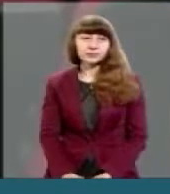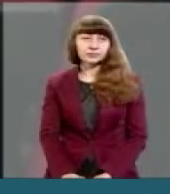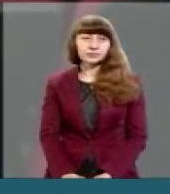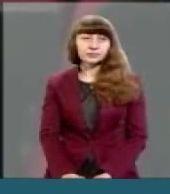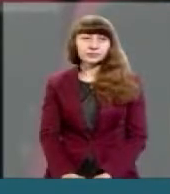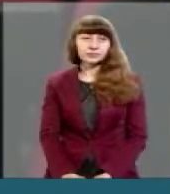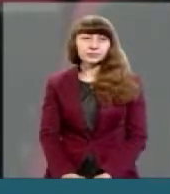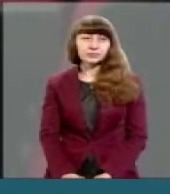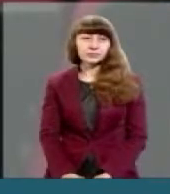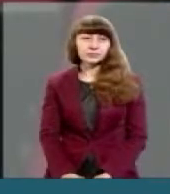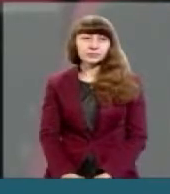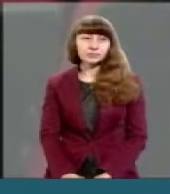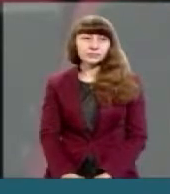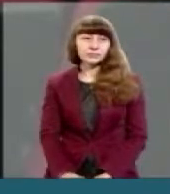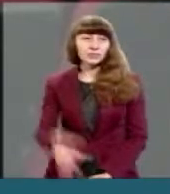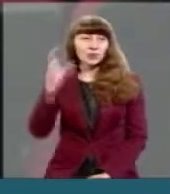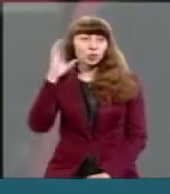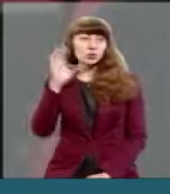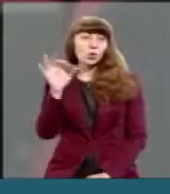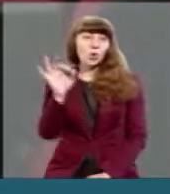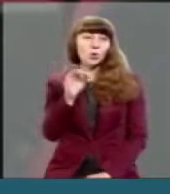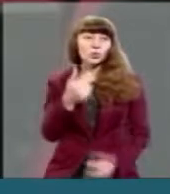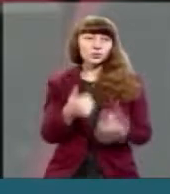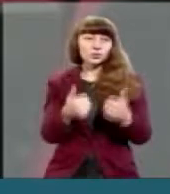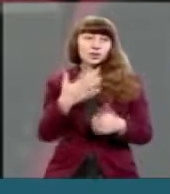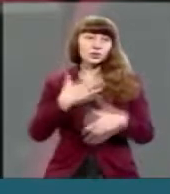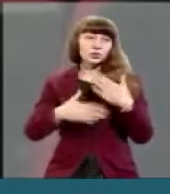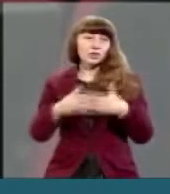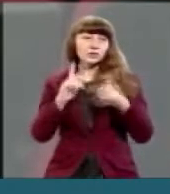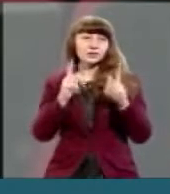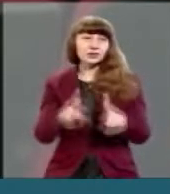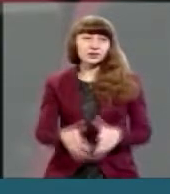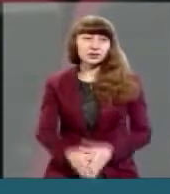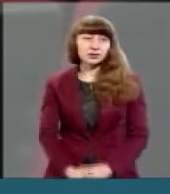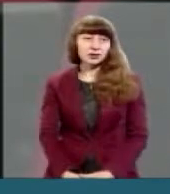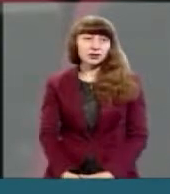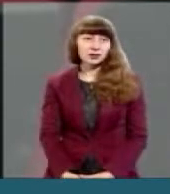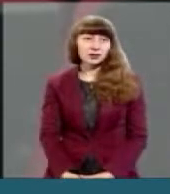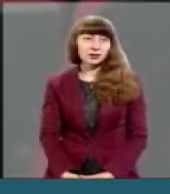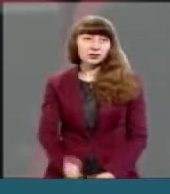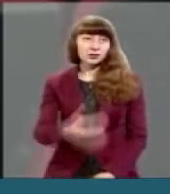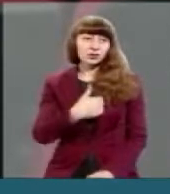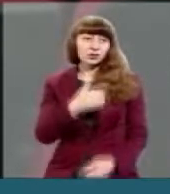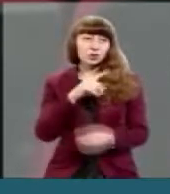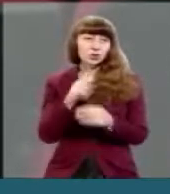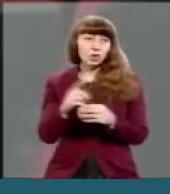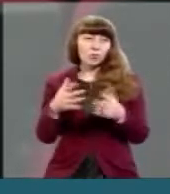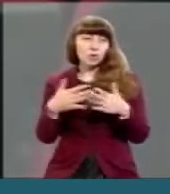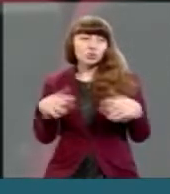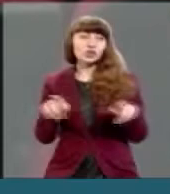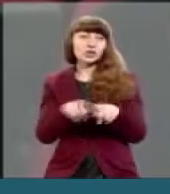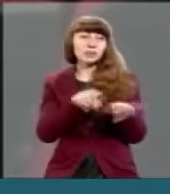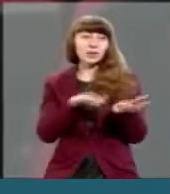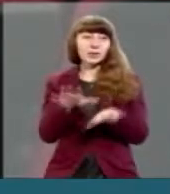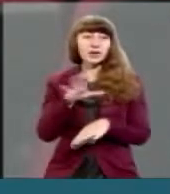естігенде әрине мен қуана-қуана келісім бердім. Себебі осындай сайыстар жиі болып тұрса жақсы болар еді. Осы сайысқа